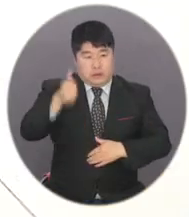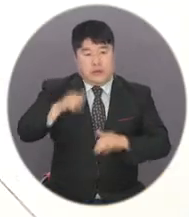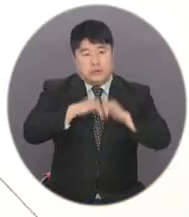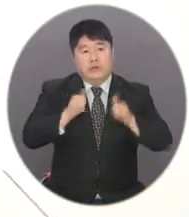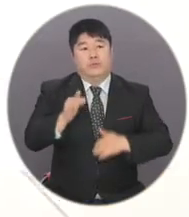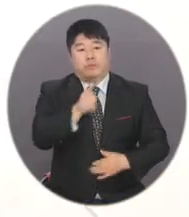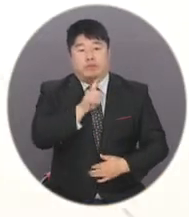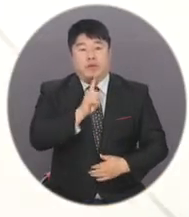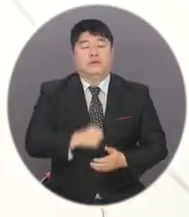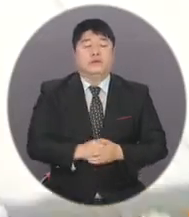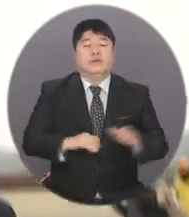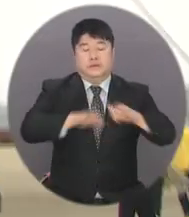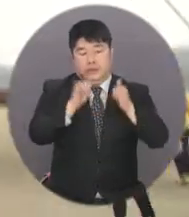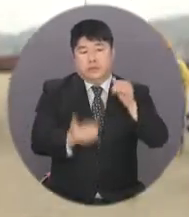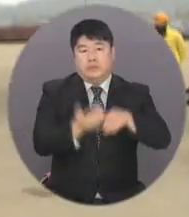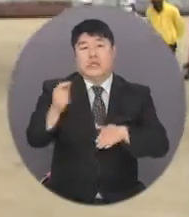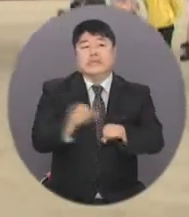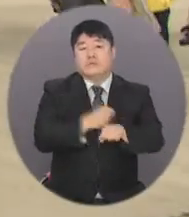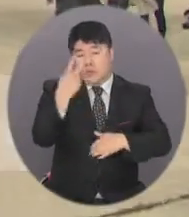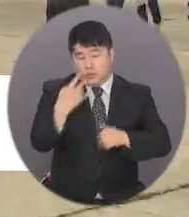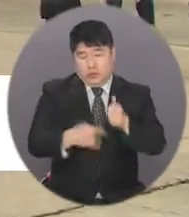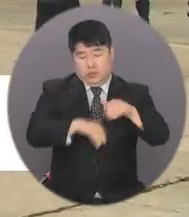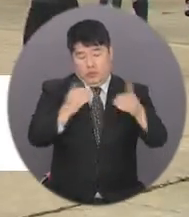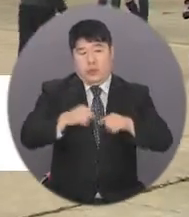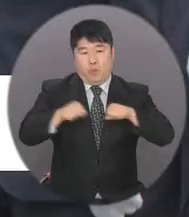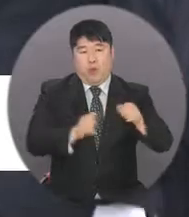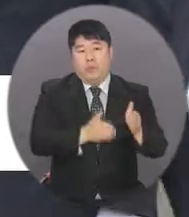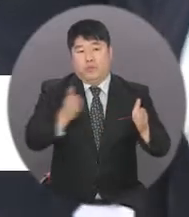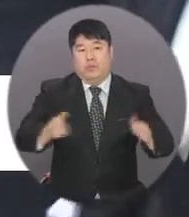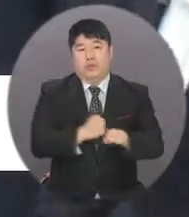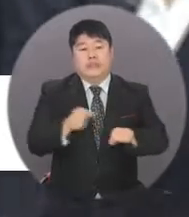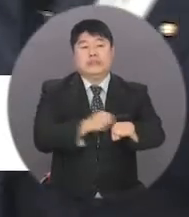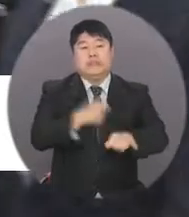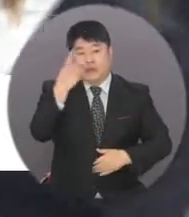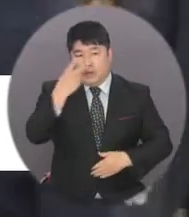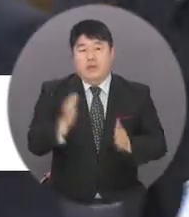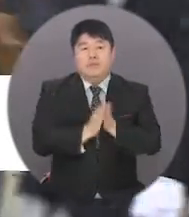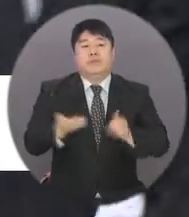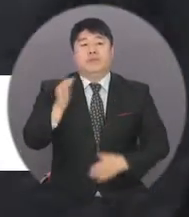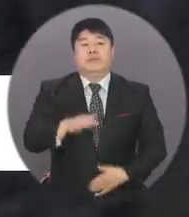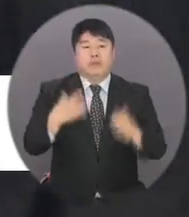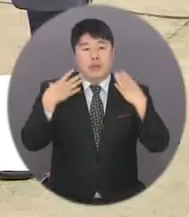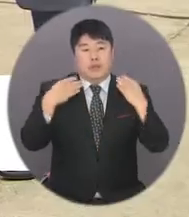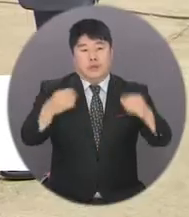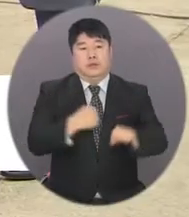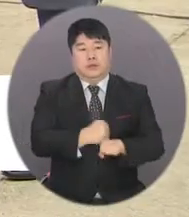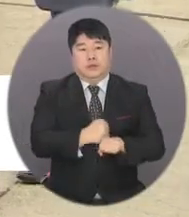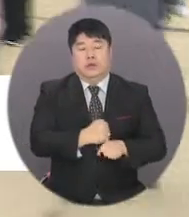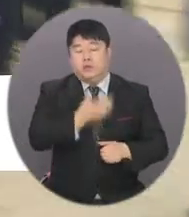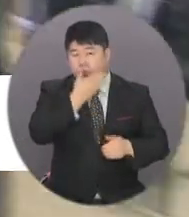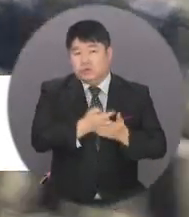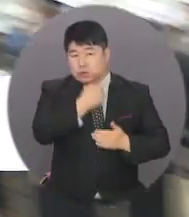믿습니다. 사회적 참사 특별조사위원회의 활동이 연장됐고 특검도 출범했지만 여전히 중요 증거인